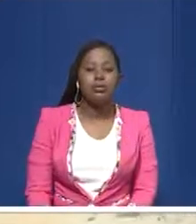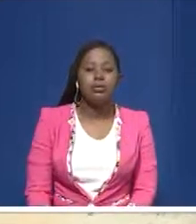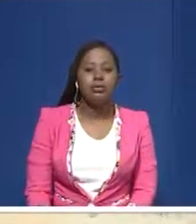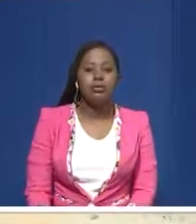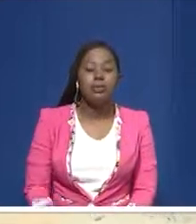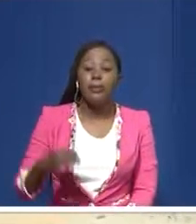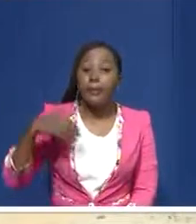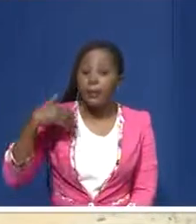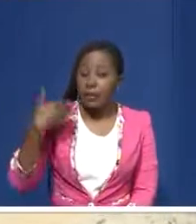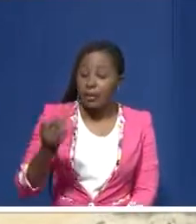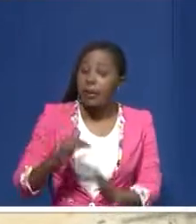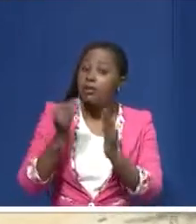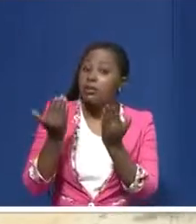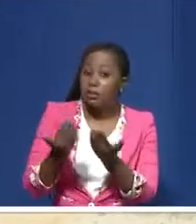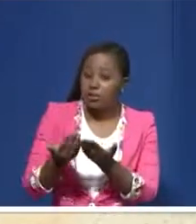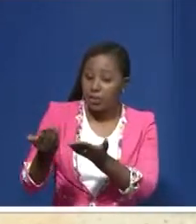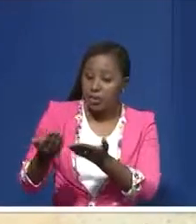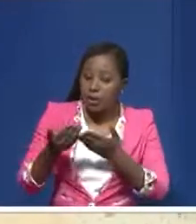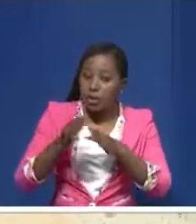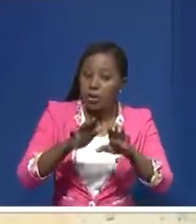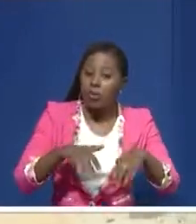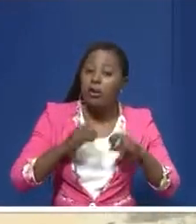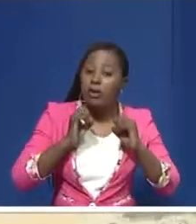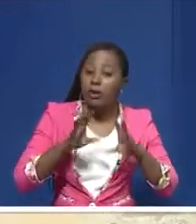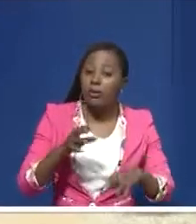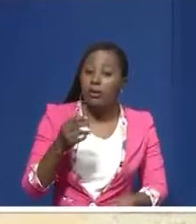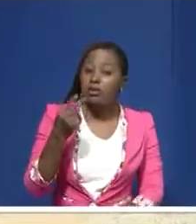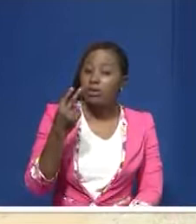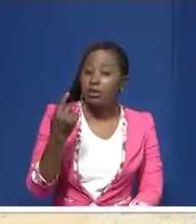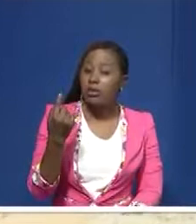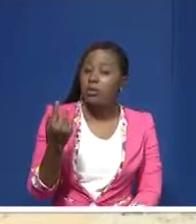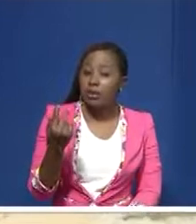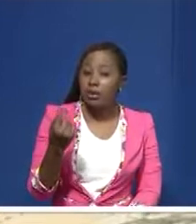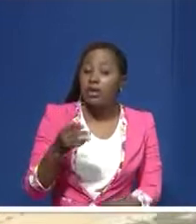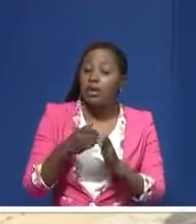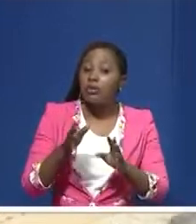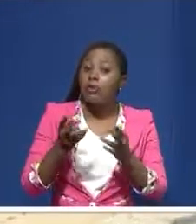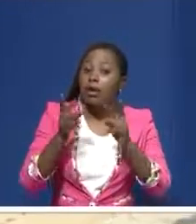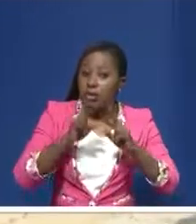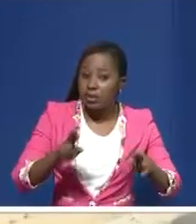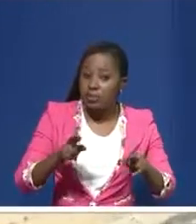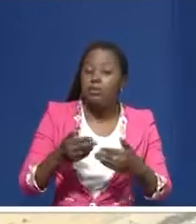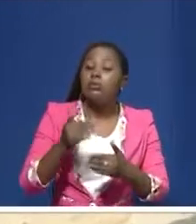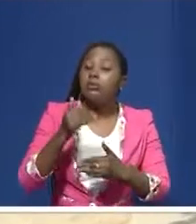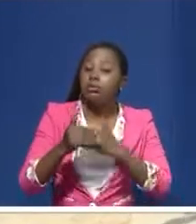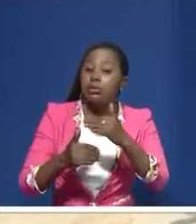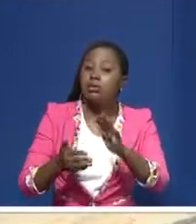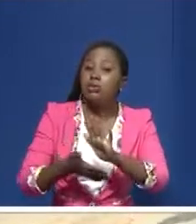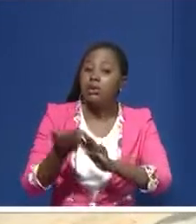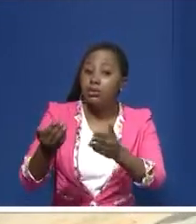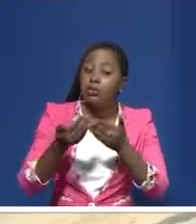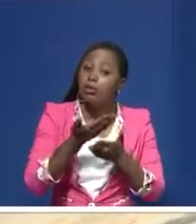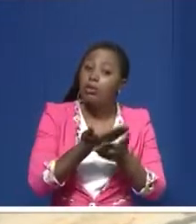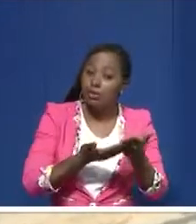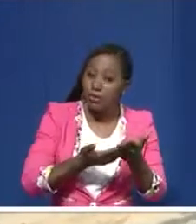Siku chache baada ya chama cha ACT Wazalendo kuwapokea wabunge wapya takribani 21, kimefungua rasmi mchakato wake wa kuanza kuchukua na